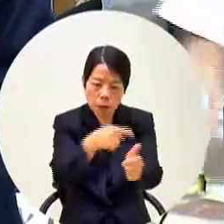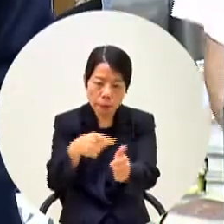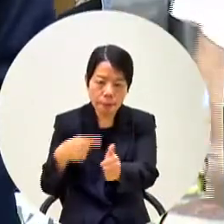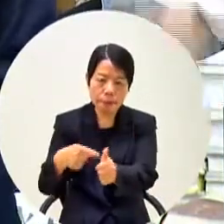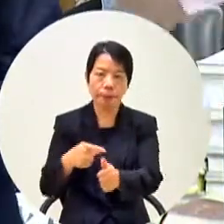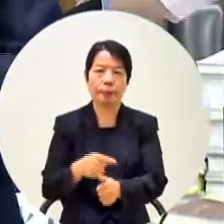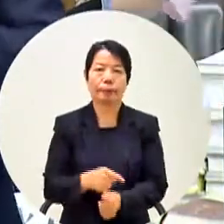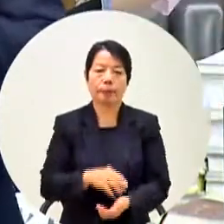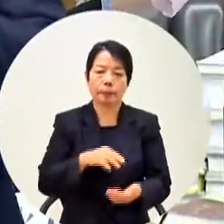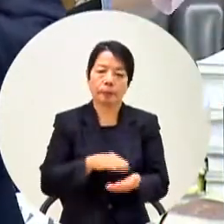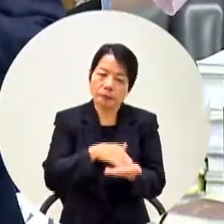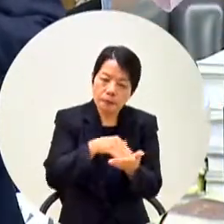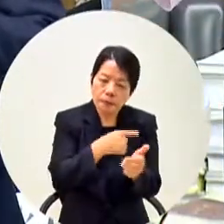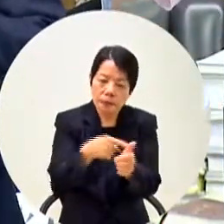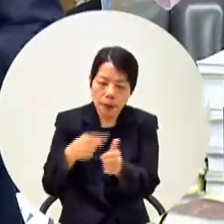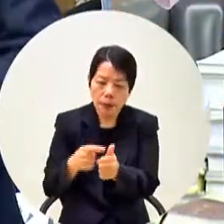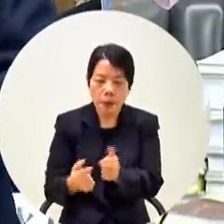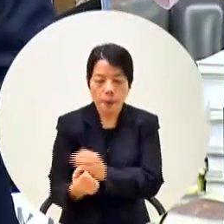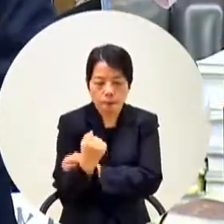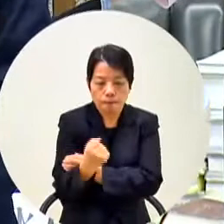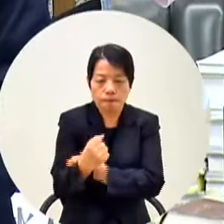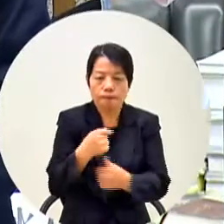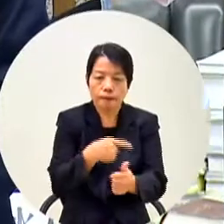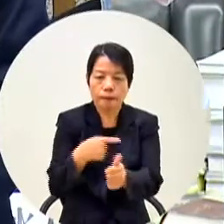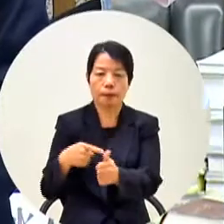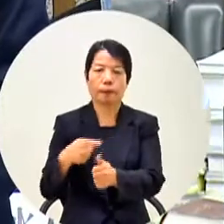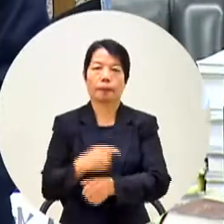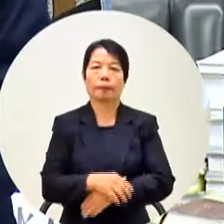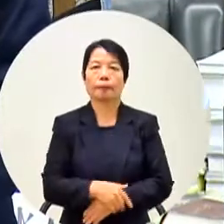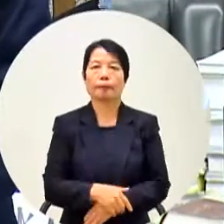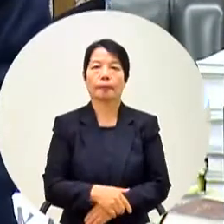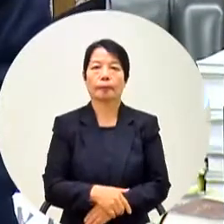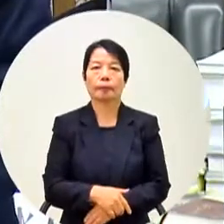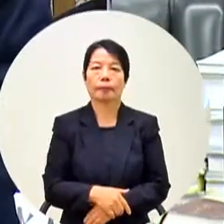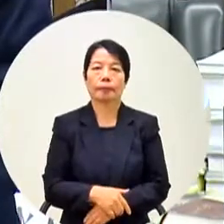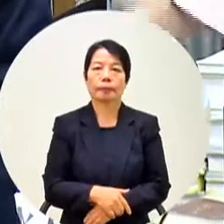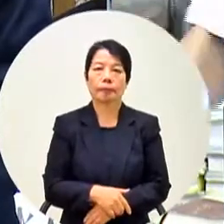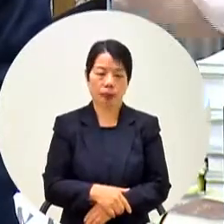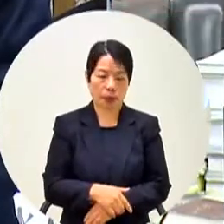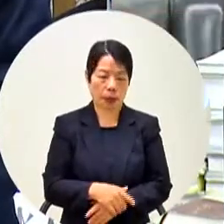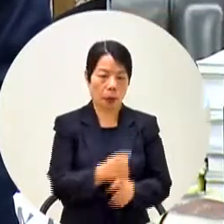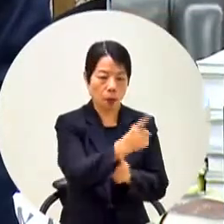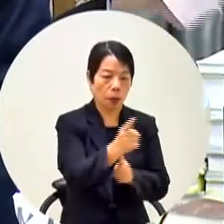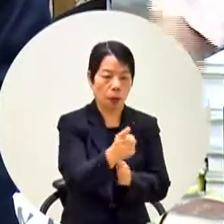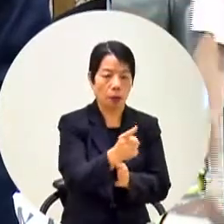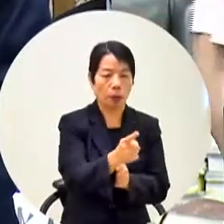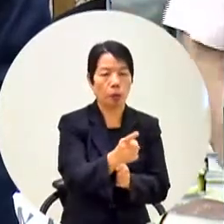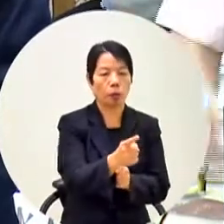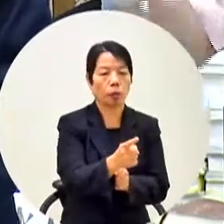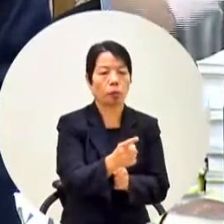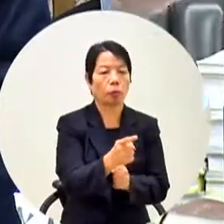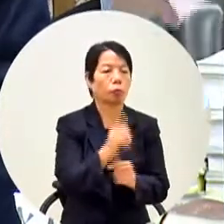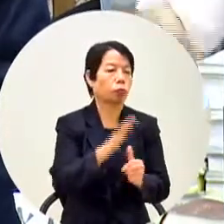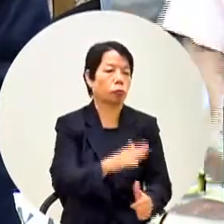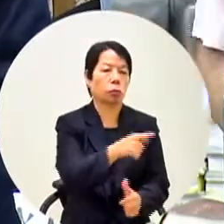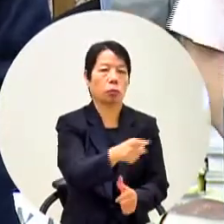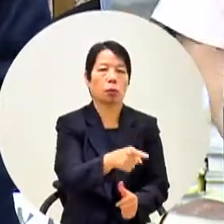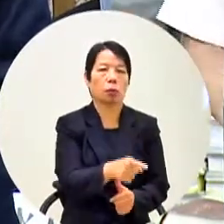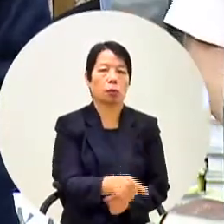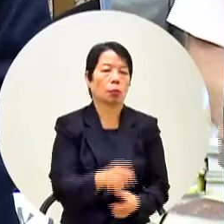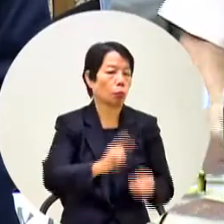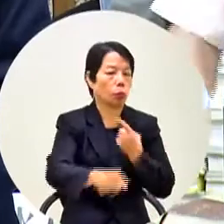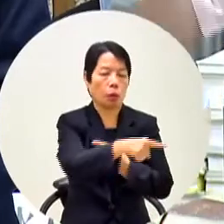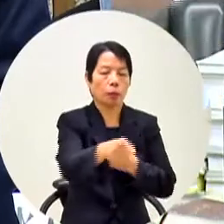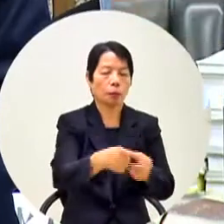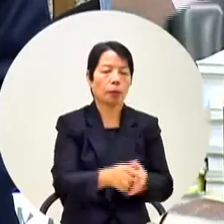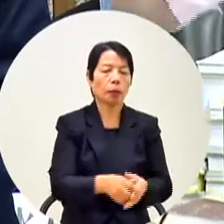积极去辅导？哦，来，李小红不合格，来，赶紧的，应该安怎做？